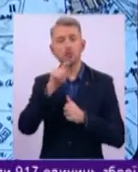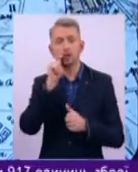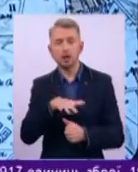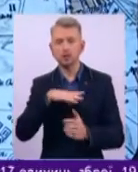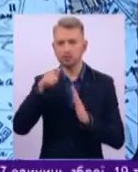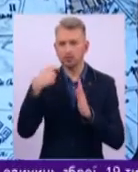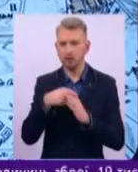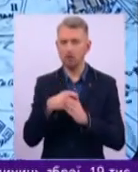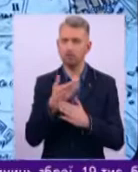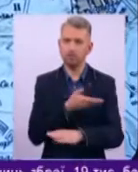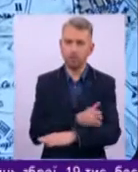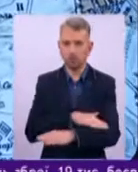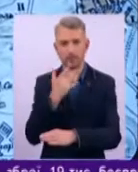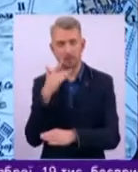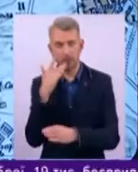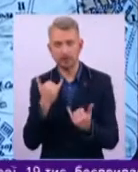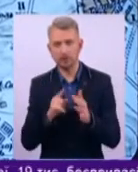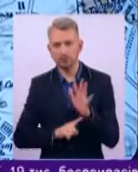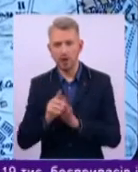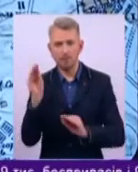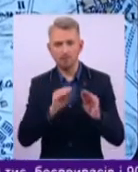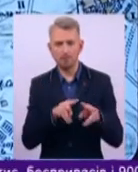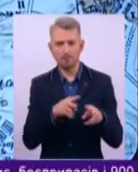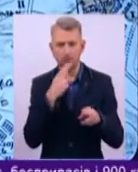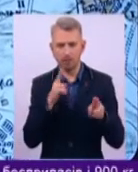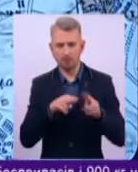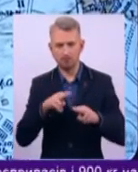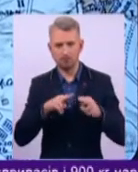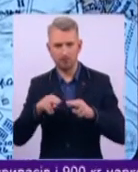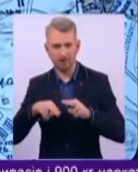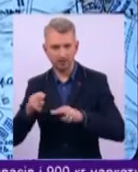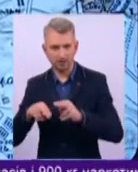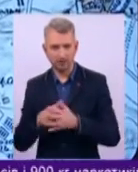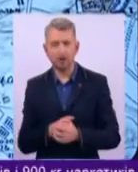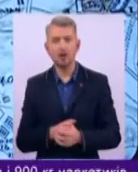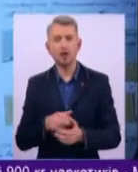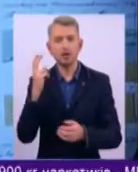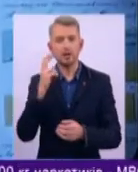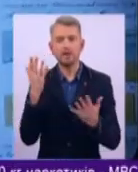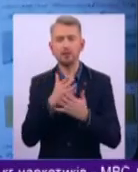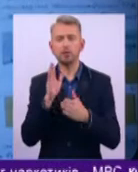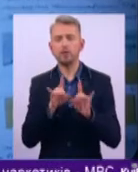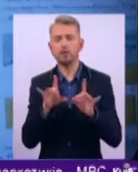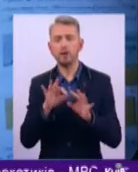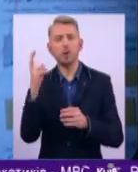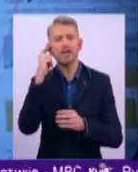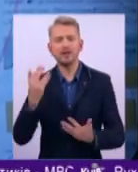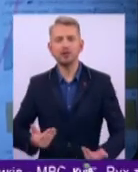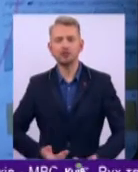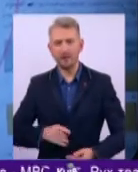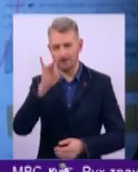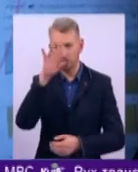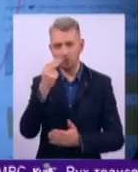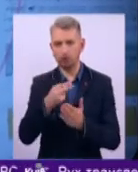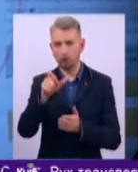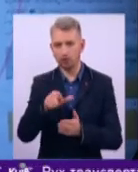та Сполучених Штатах. Нині розпочався монтаж матеріалу. Фільм розповідатиме про київське життя відомого художника. Презентувати кіно планують уже